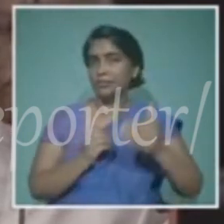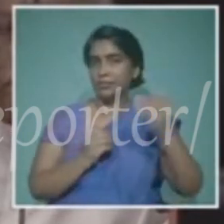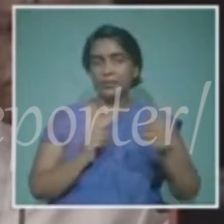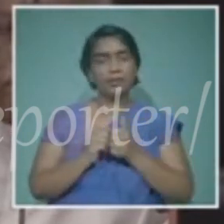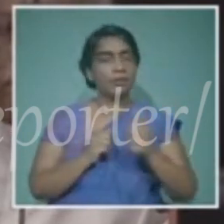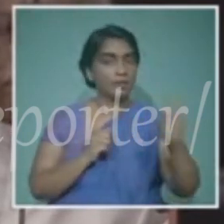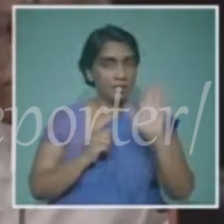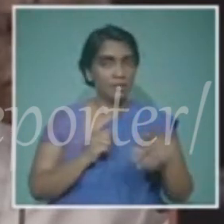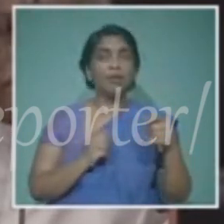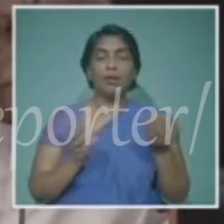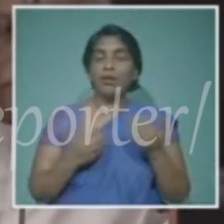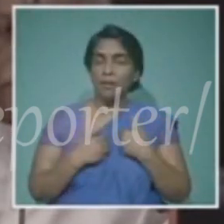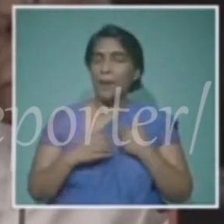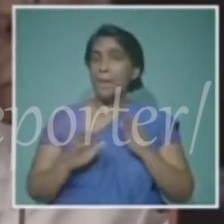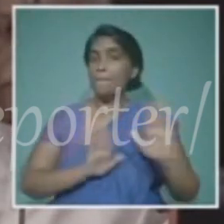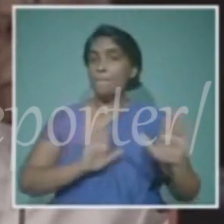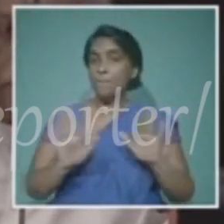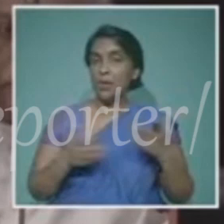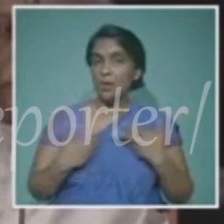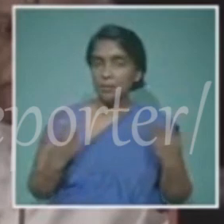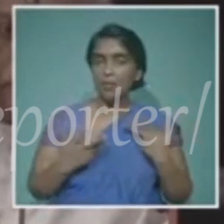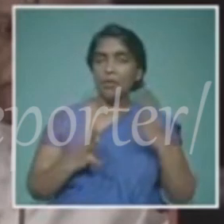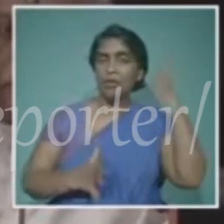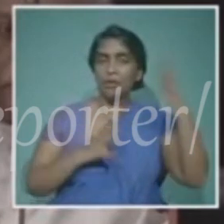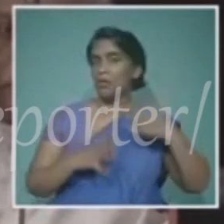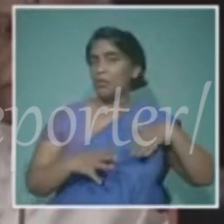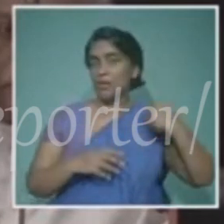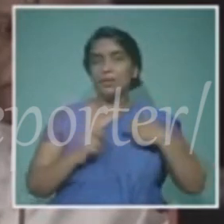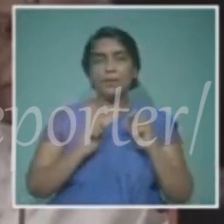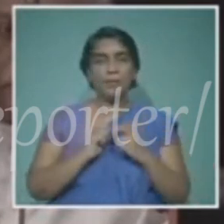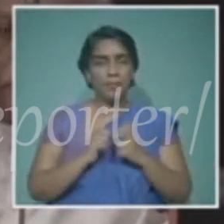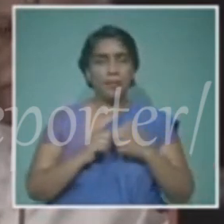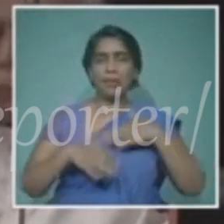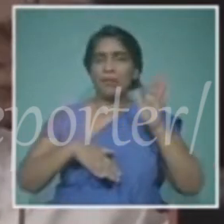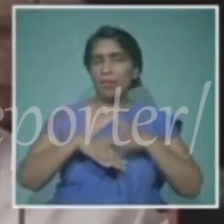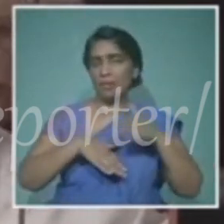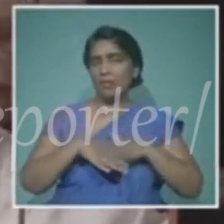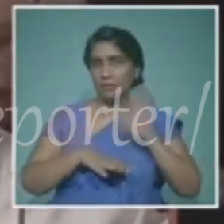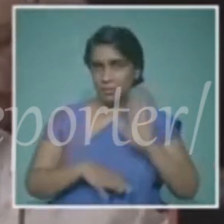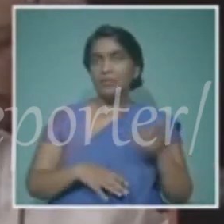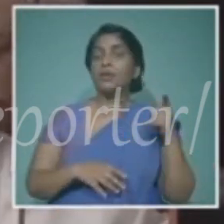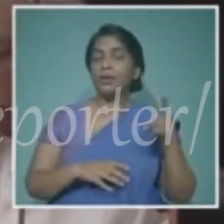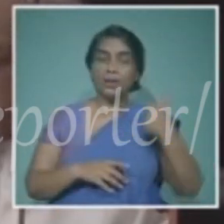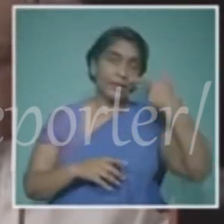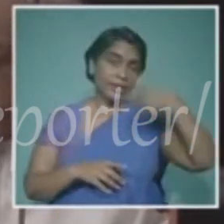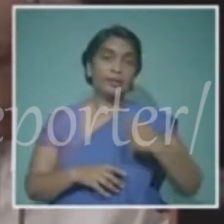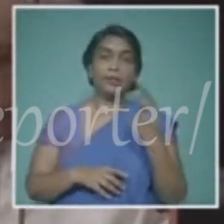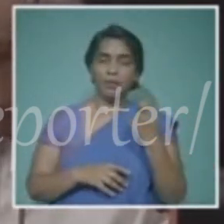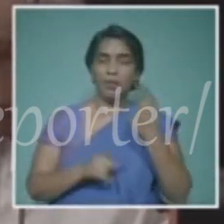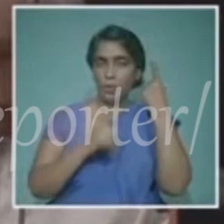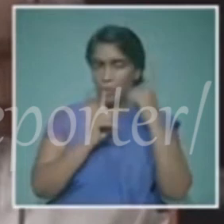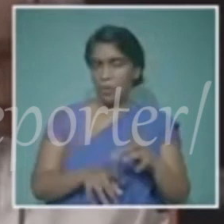ගමන් කිරීමේදී අපට පාලනය කළ නොහැකි ගෝලීය ප්‍රවණතාවයන් පීඩා විඳීමට අපට සිද්ධ වෙනවා. ඉන්ධන මිලේ වැනි එක්